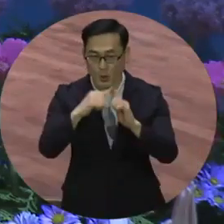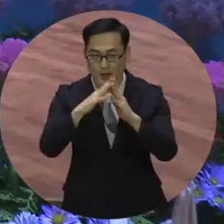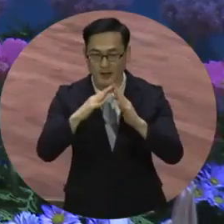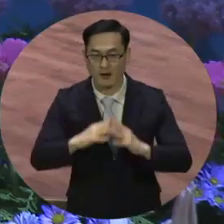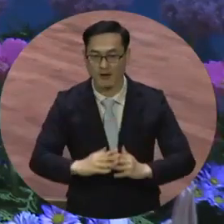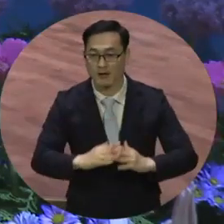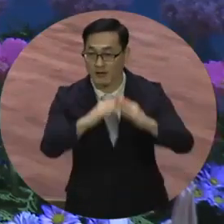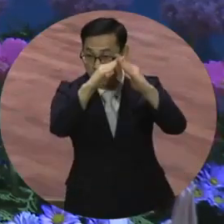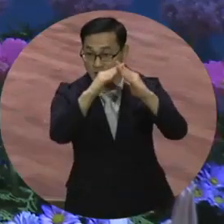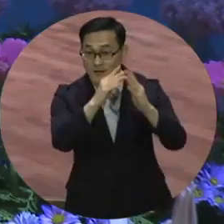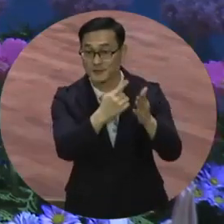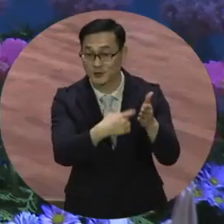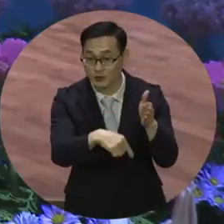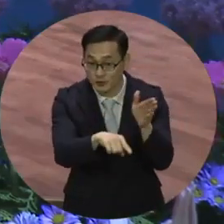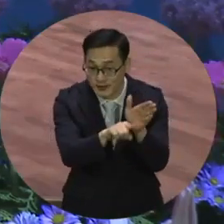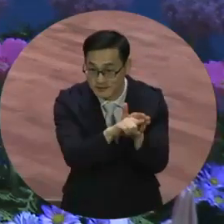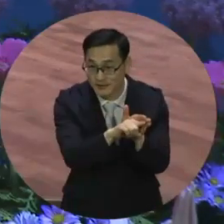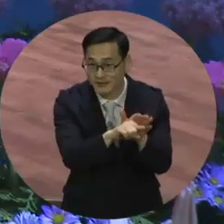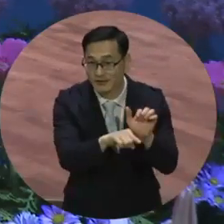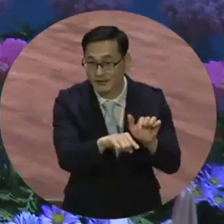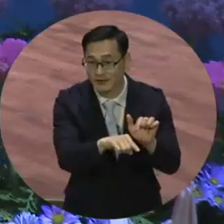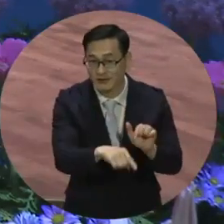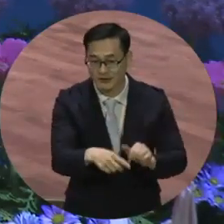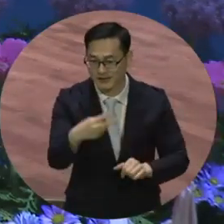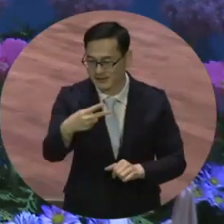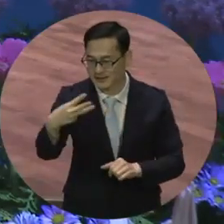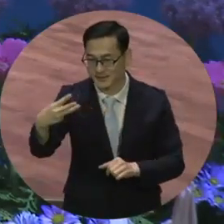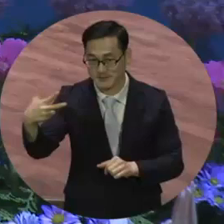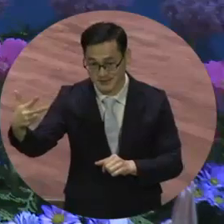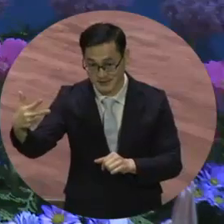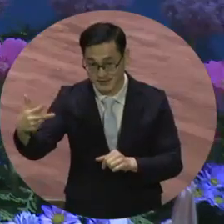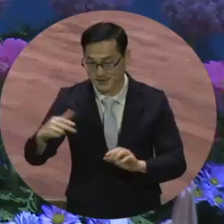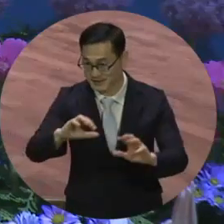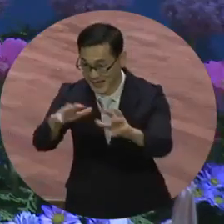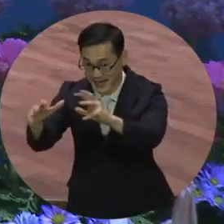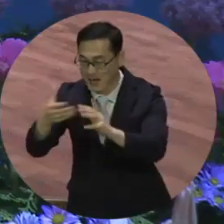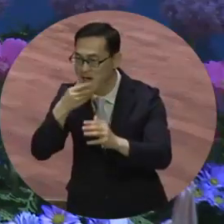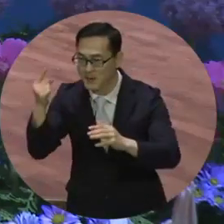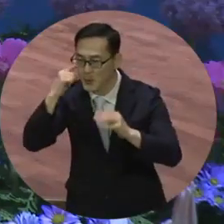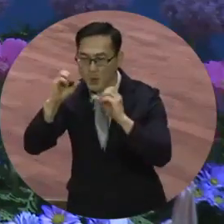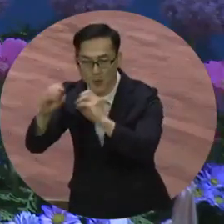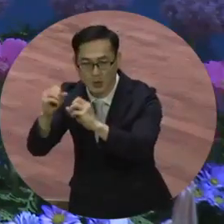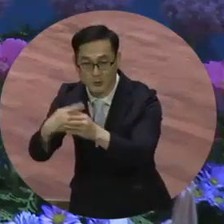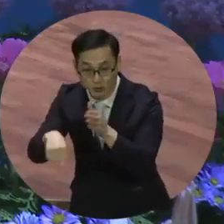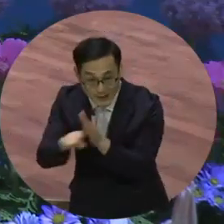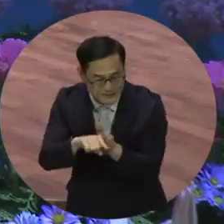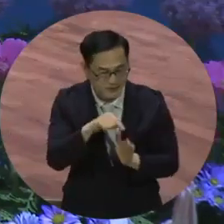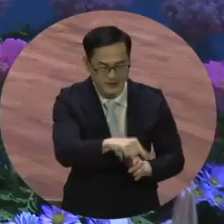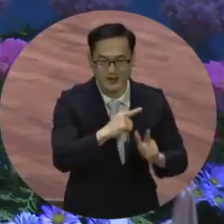헌당을 위한 237 나라를 살리기 위한 서밋 헌금이다.